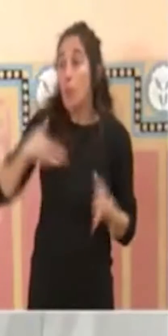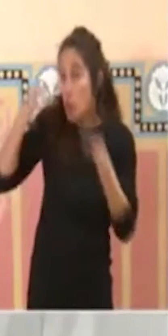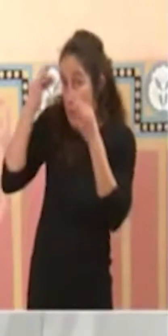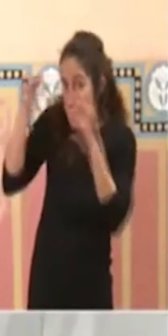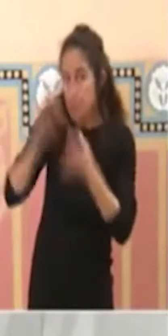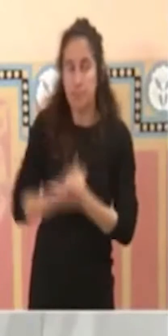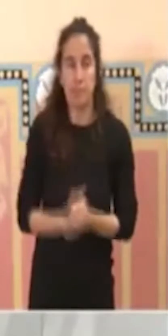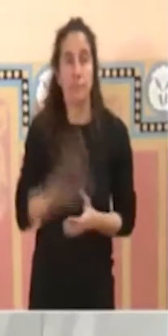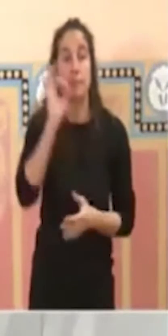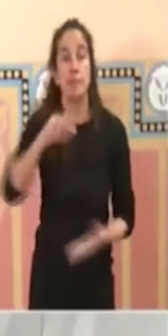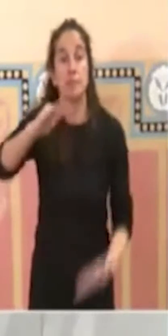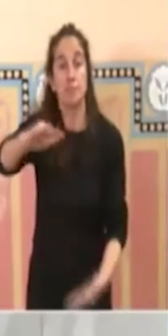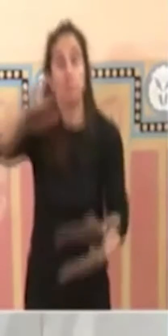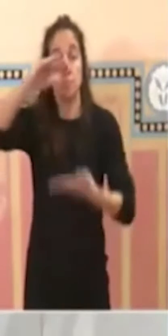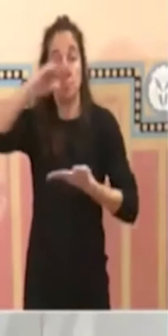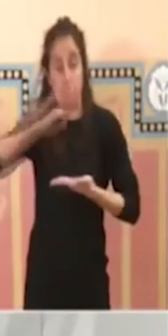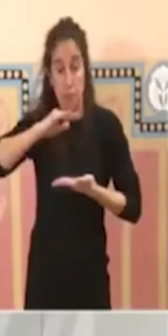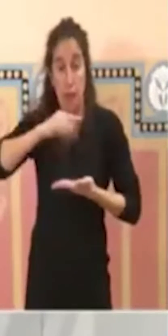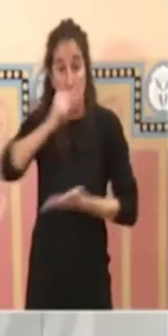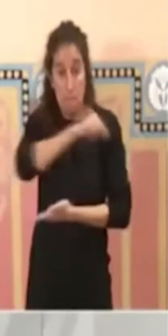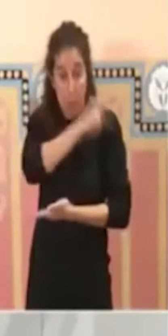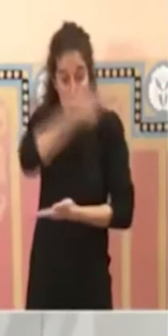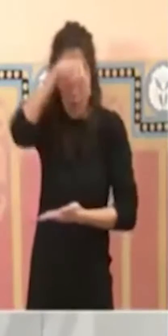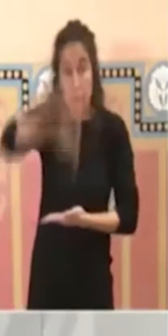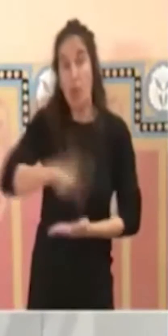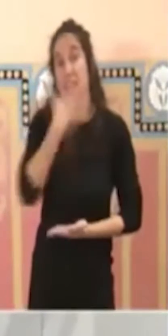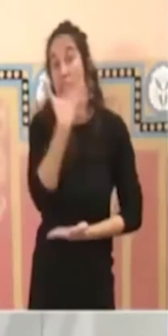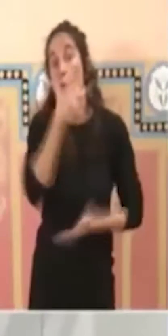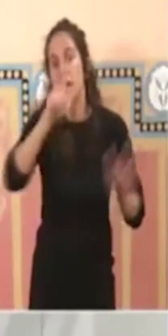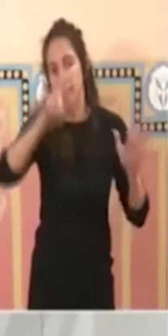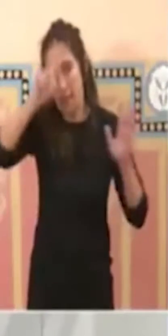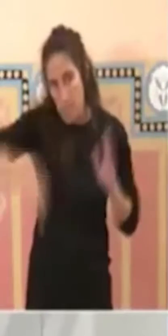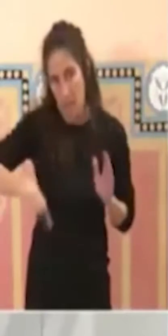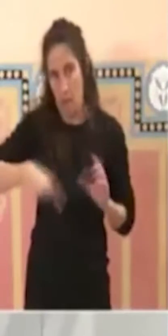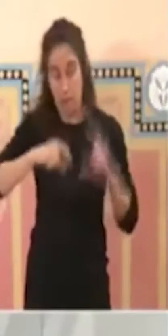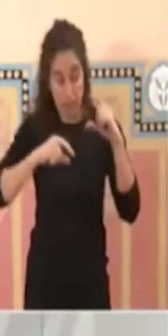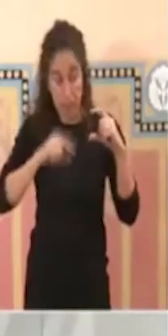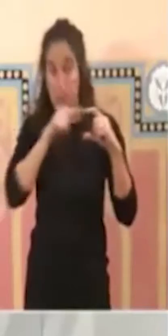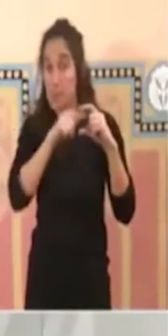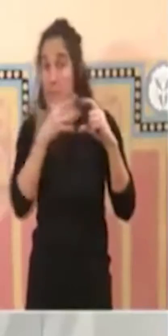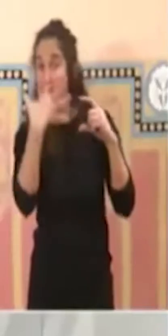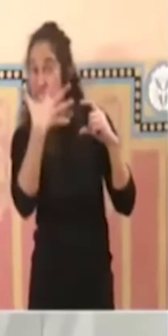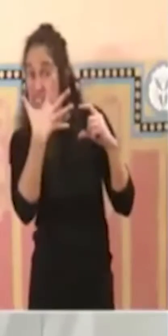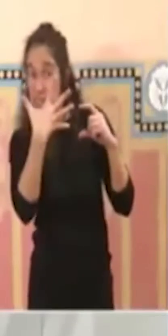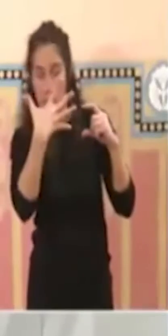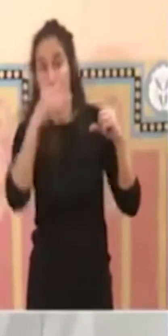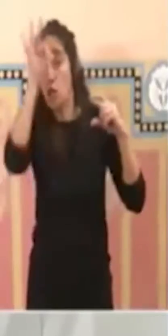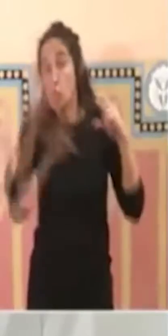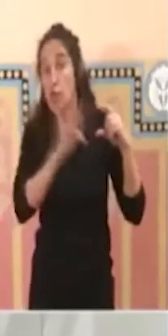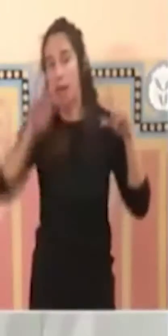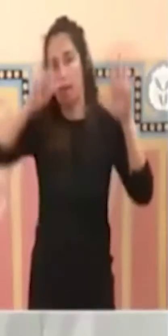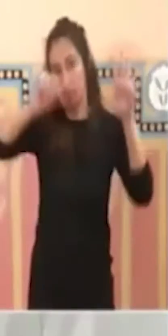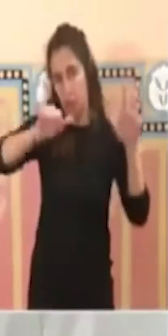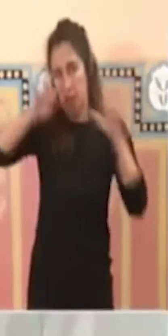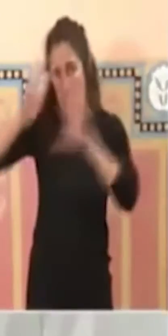Avui han arribat 57.000 dosis de vacunes. Si comptem en els vials de 5, serien 69.000 en vials